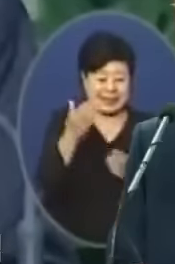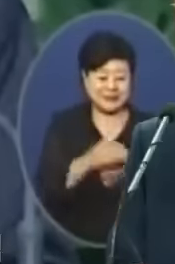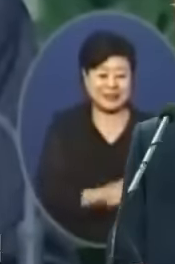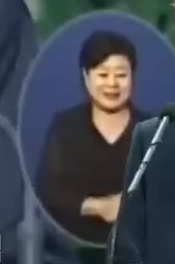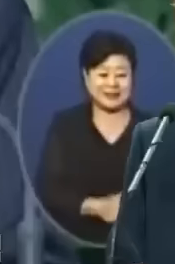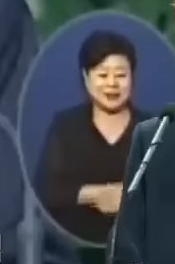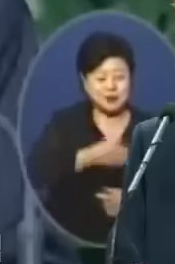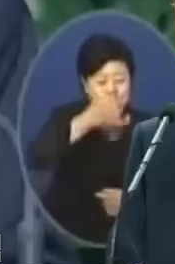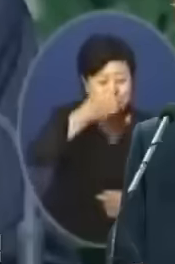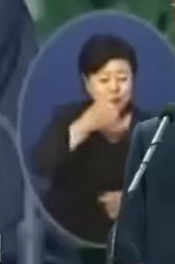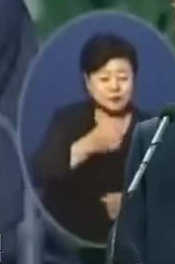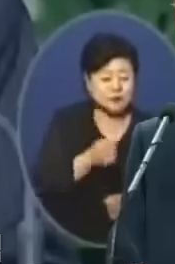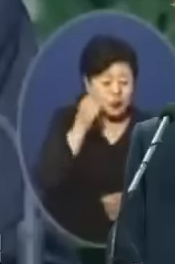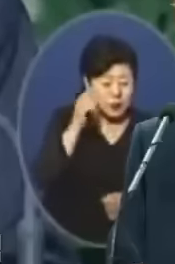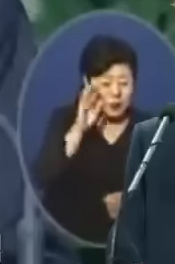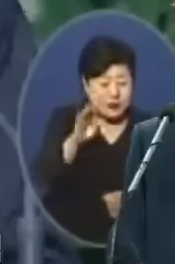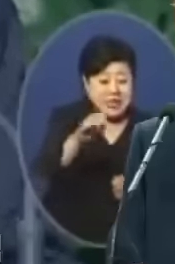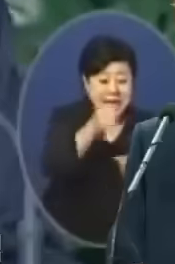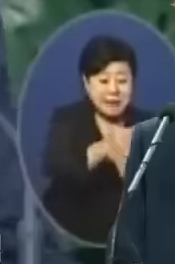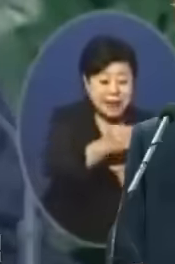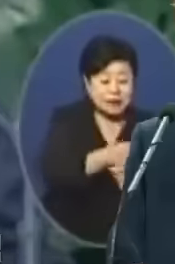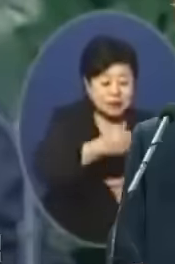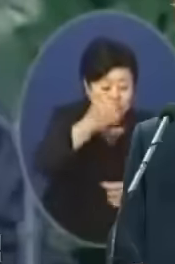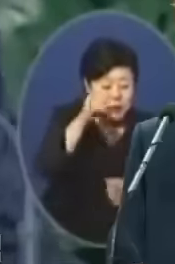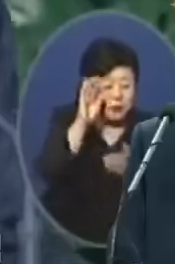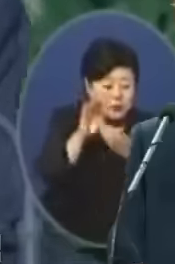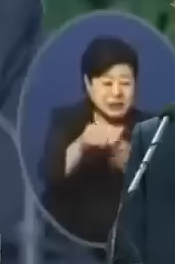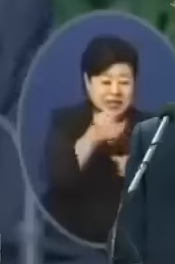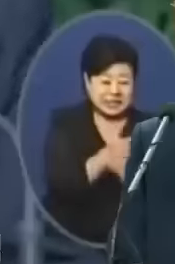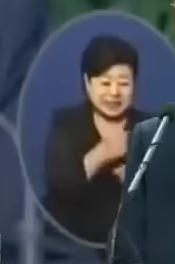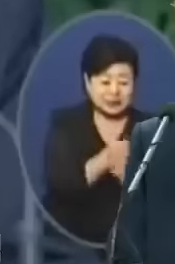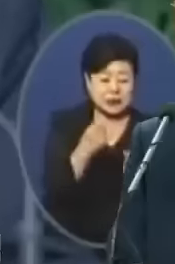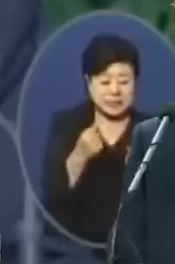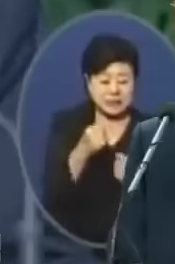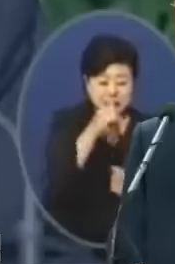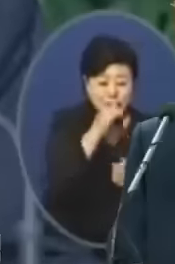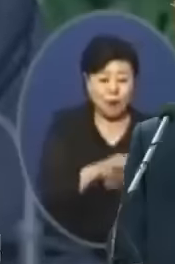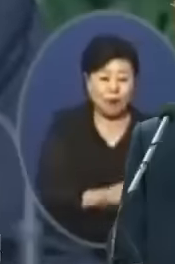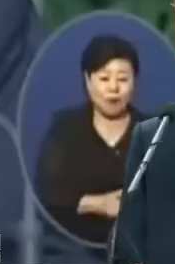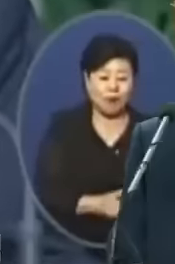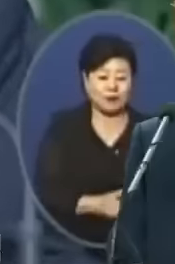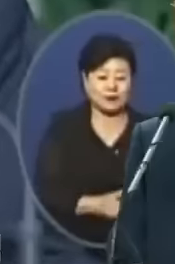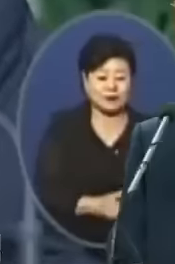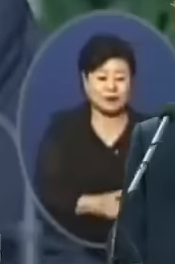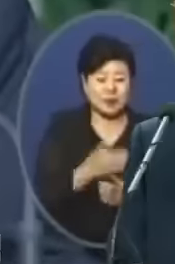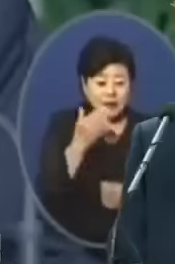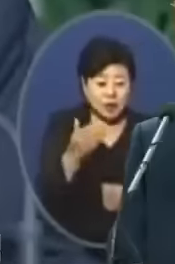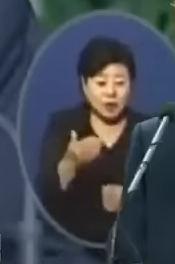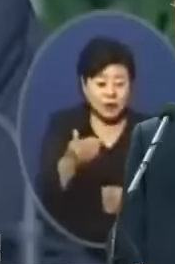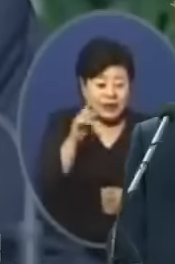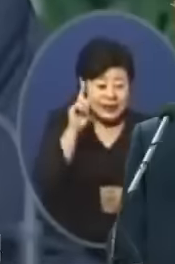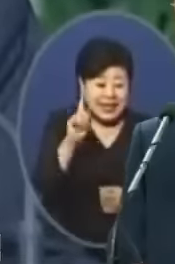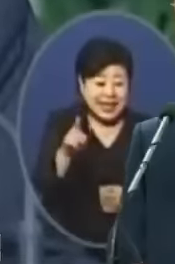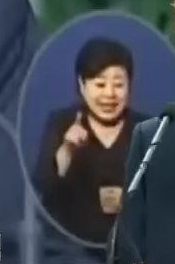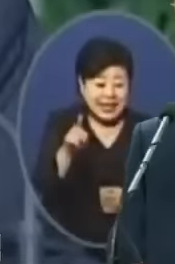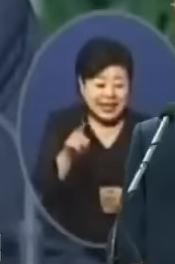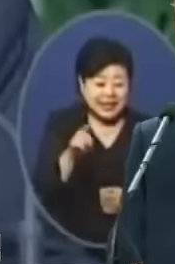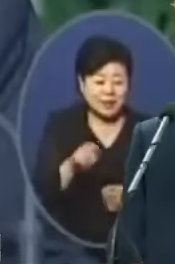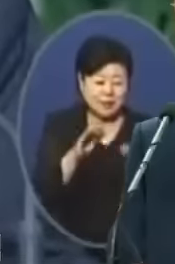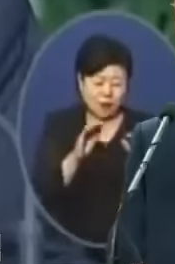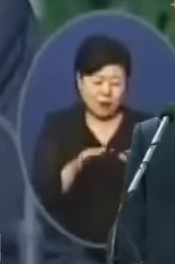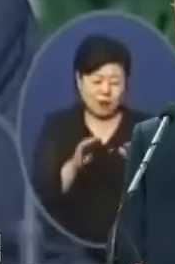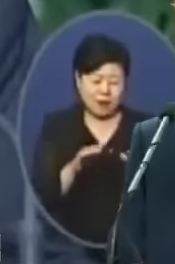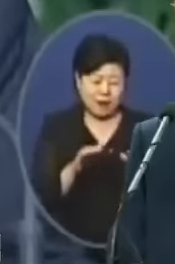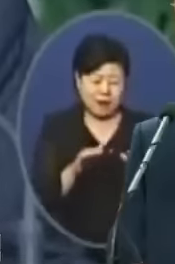것입니다. 꿈이 미래를 맺냅니다. 꿈은 미래를 창조하는 힘을 가지고 있습니다. 여러분의 내일은 여러분